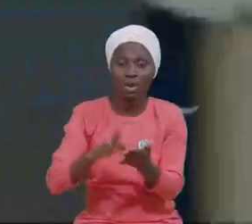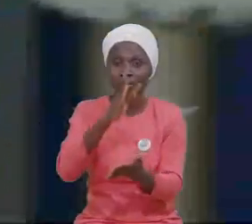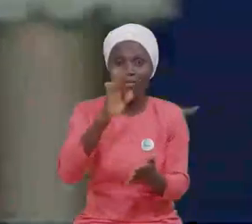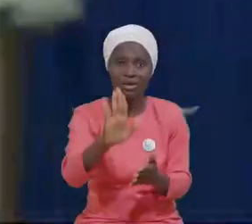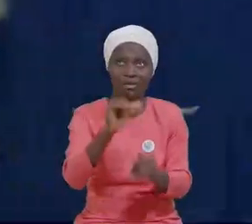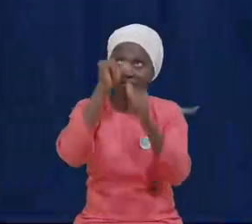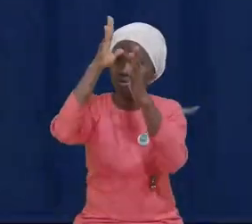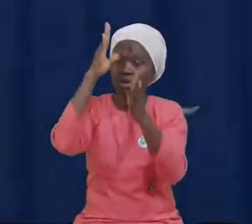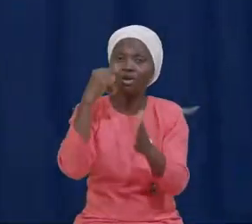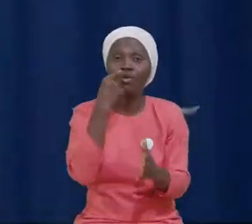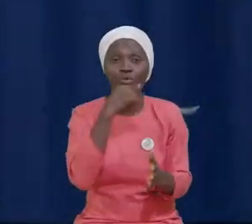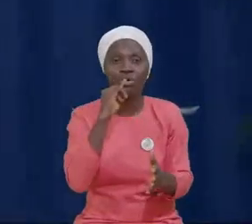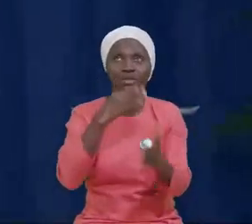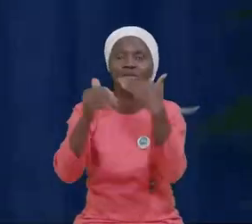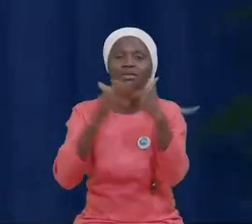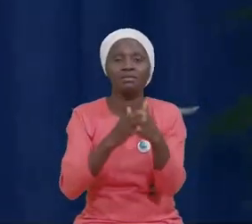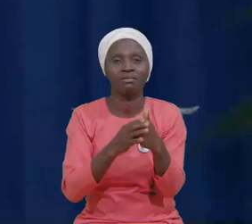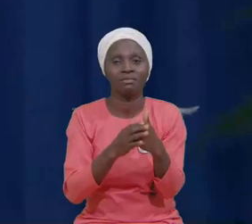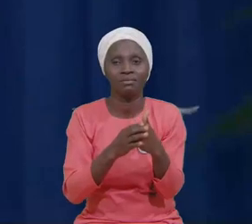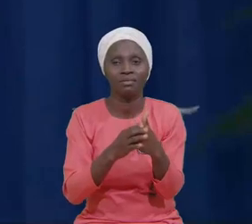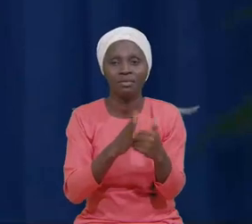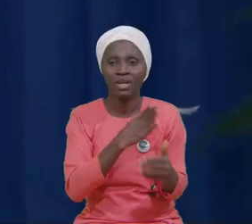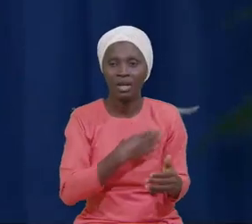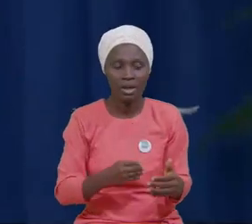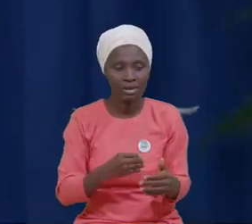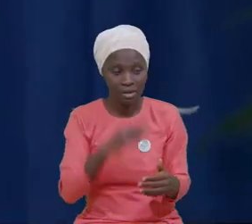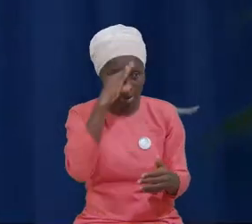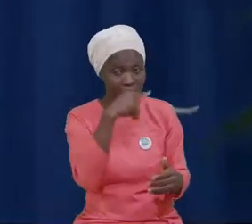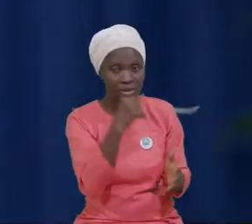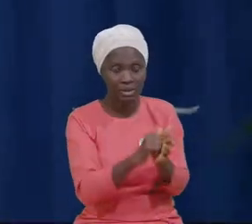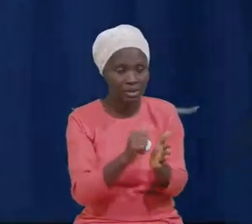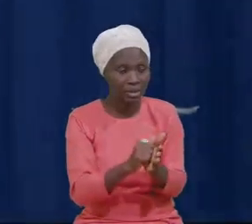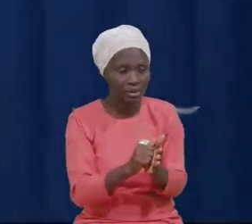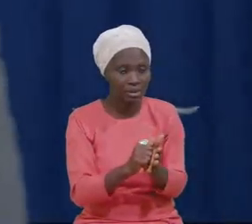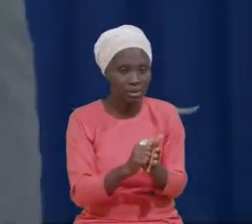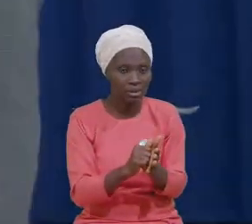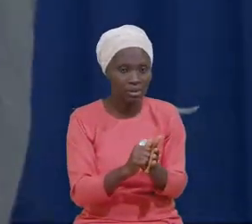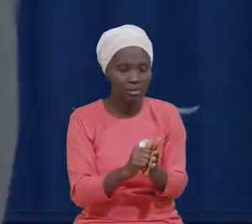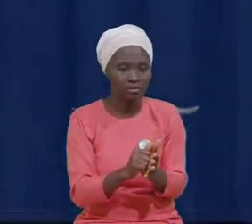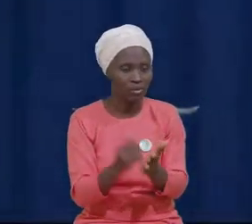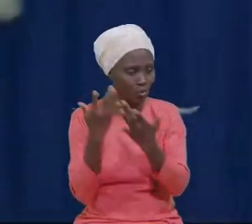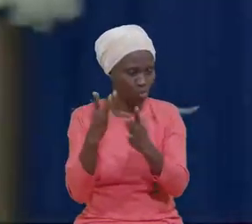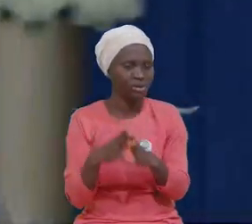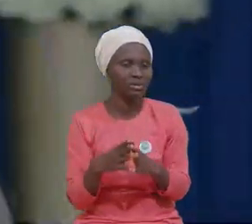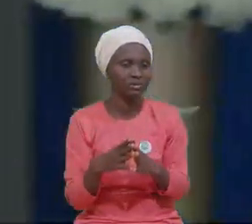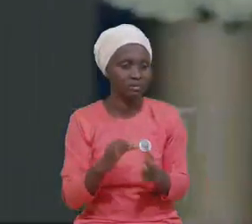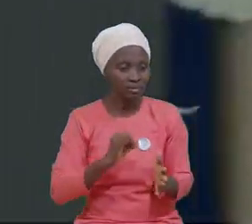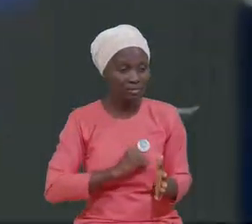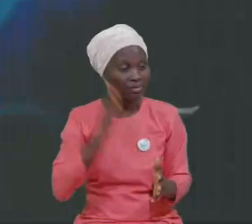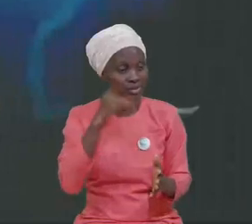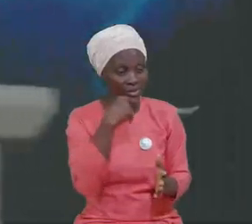Et glorifie votre Père qui est dans les cieux. Et ils ont dit, attendez, je peux vous donner son